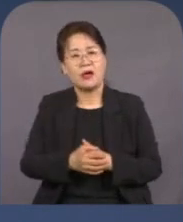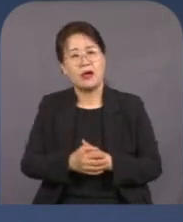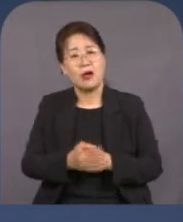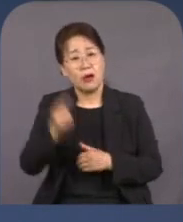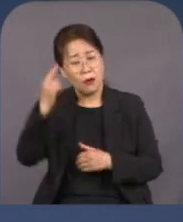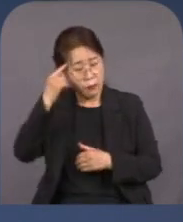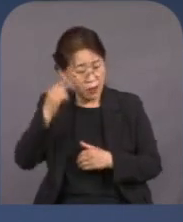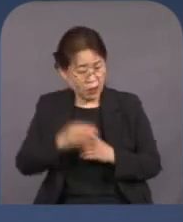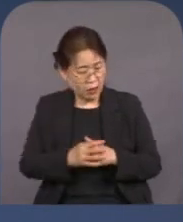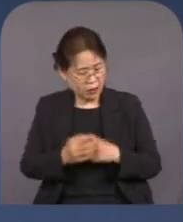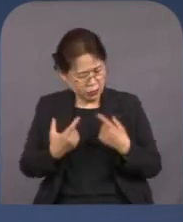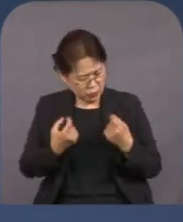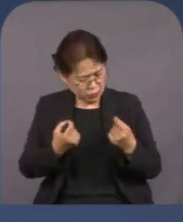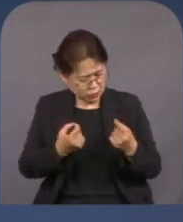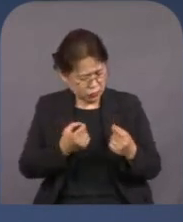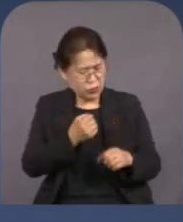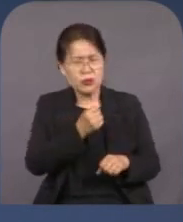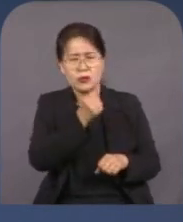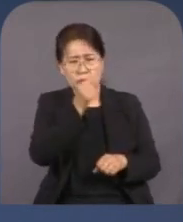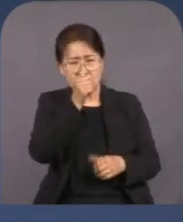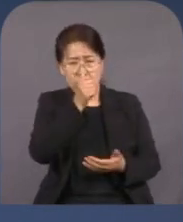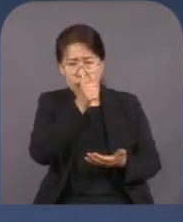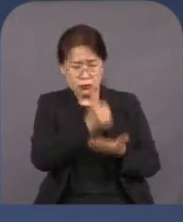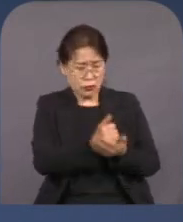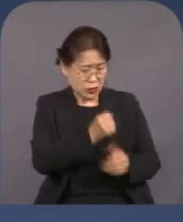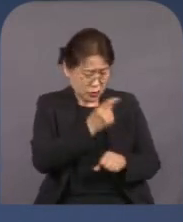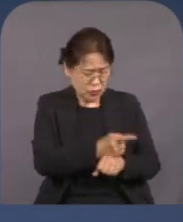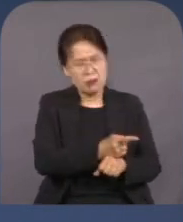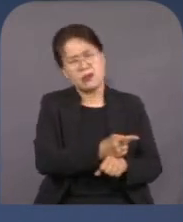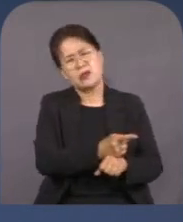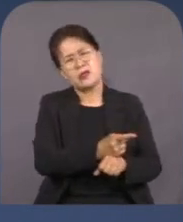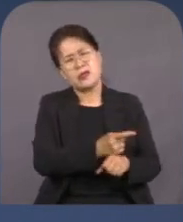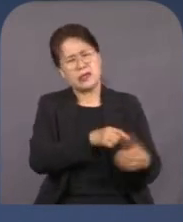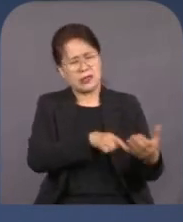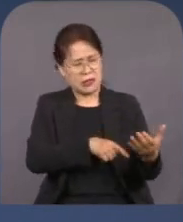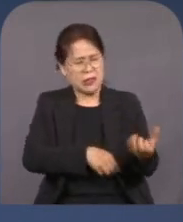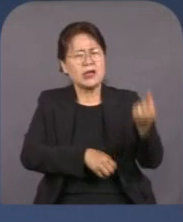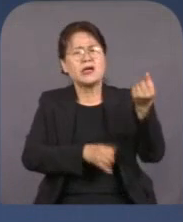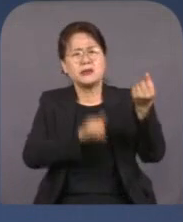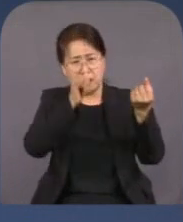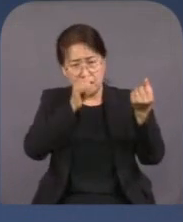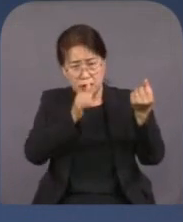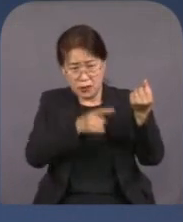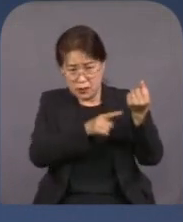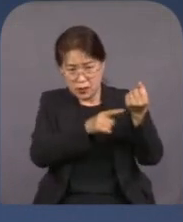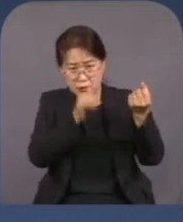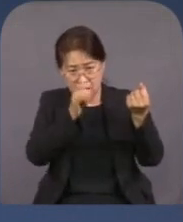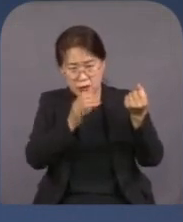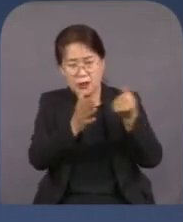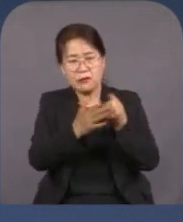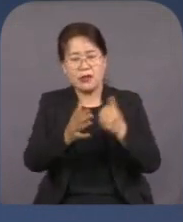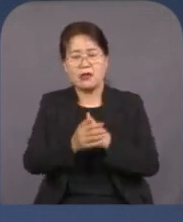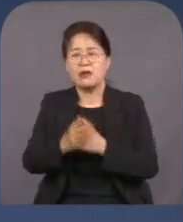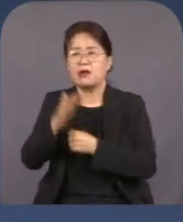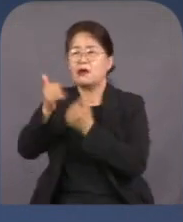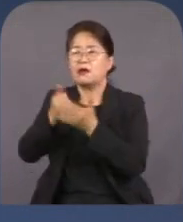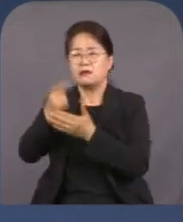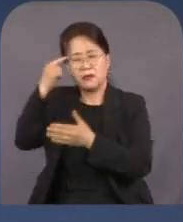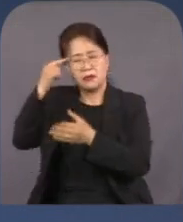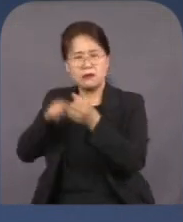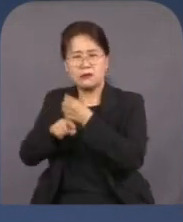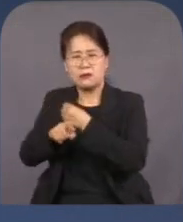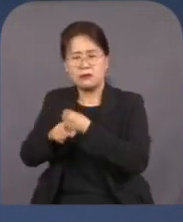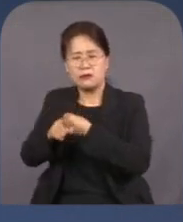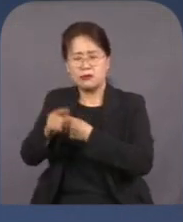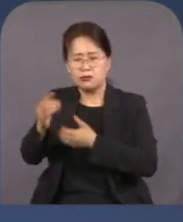안에 죄성이 있기 때문에 그래요 우리 안에 많은 죄성을 가지고 있기 때문에 하나님의 뜻을 분별하기가